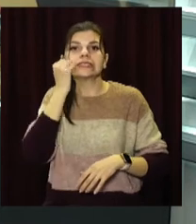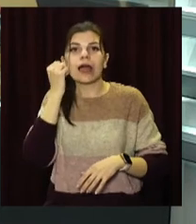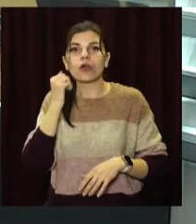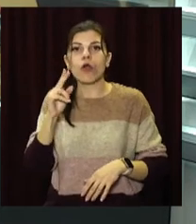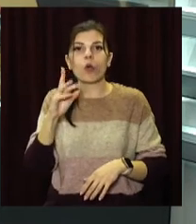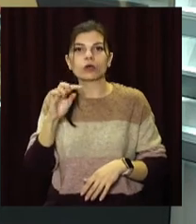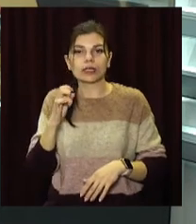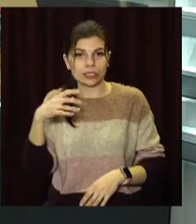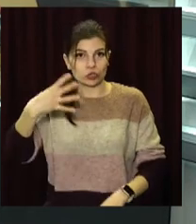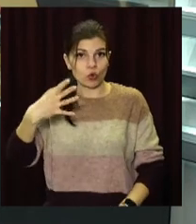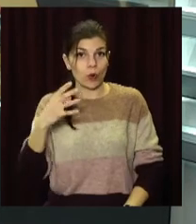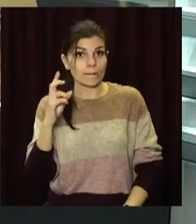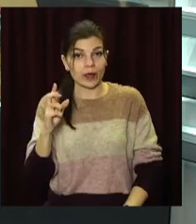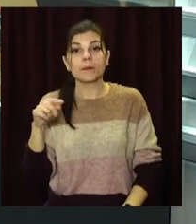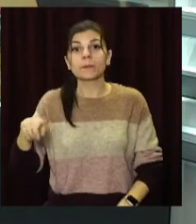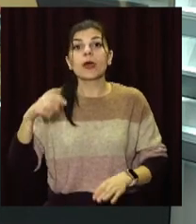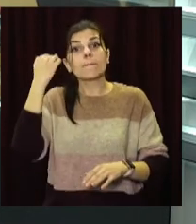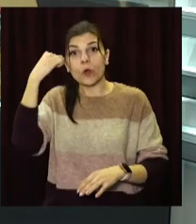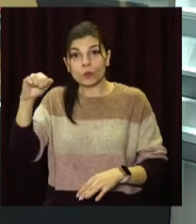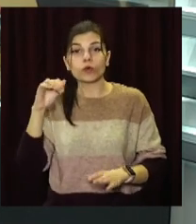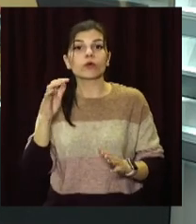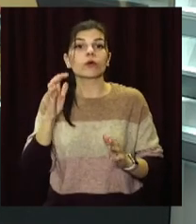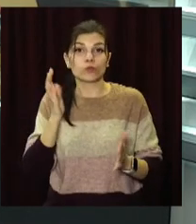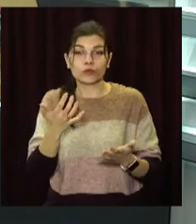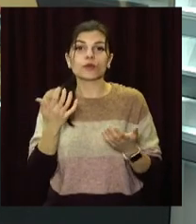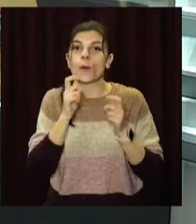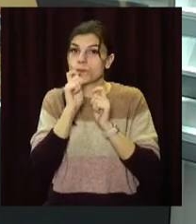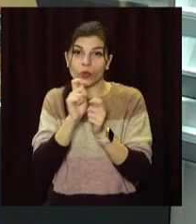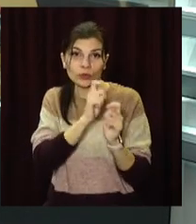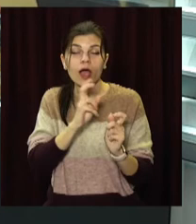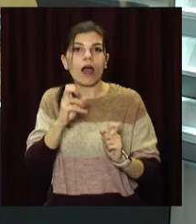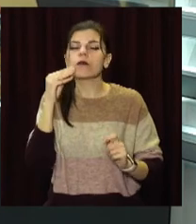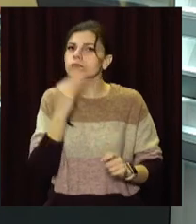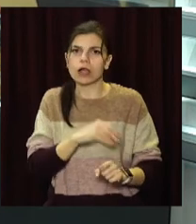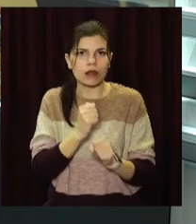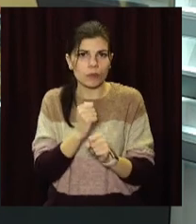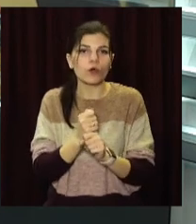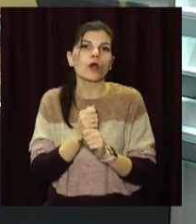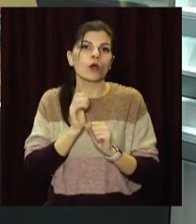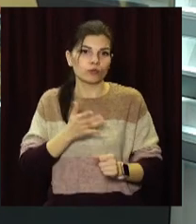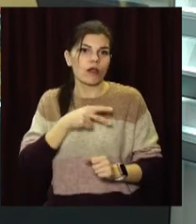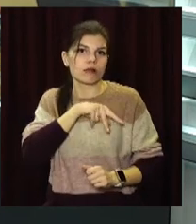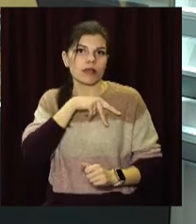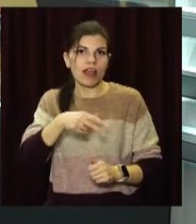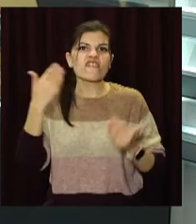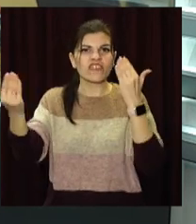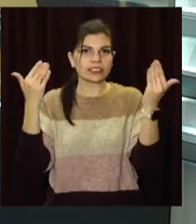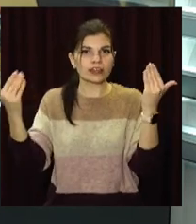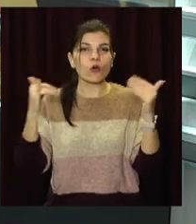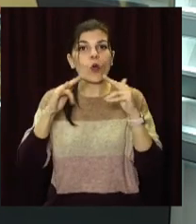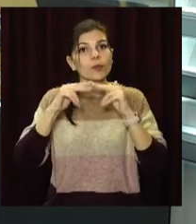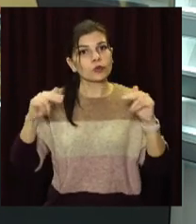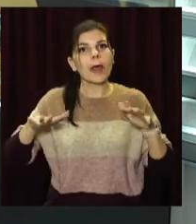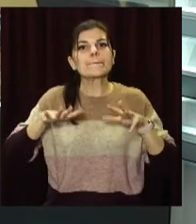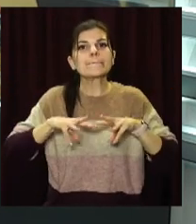Старокозацькій, 40Б. Переможці в кожній номінації отримають подарунки, а найкращі роботи експонуватимуть на виставці в